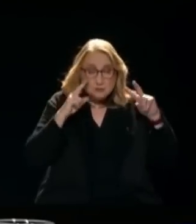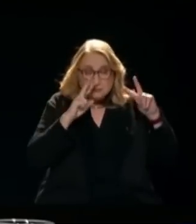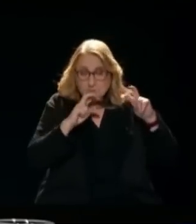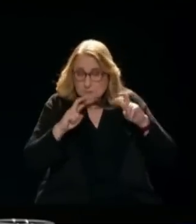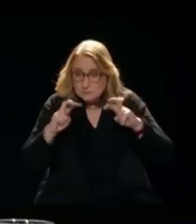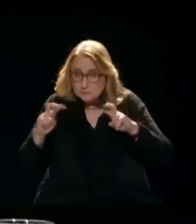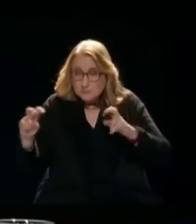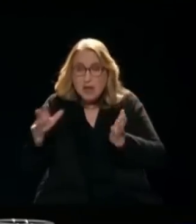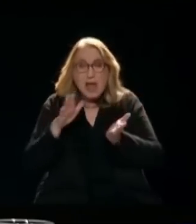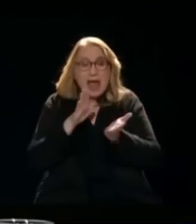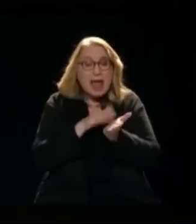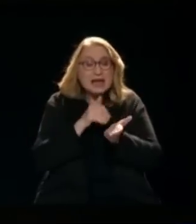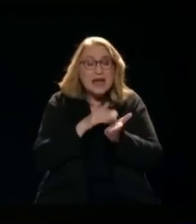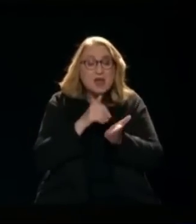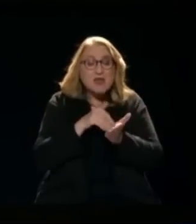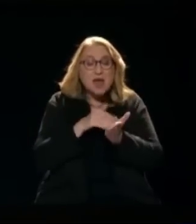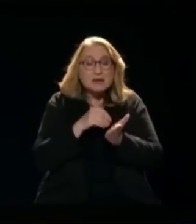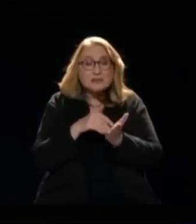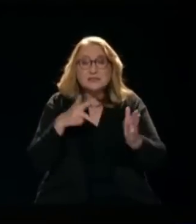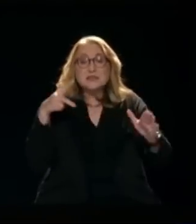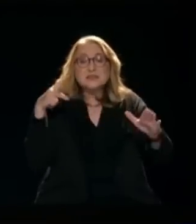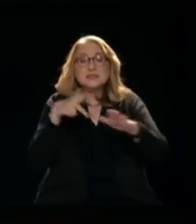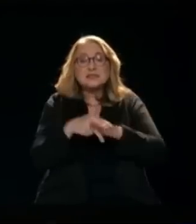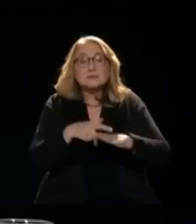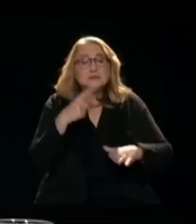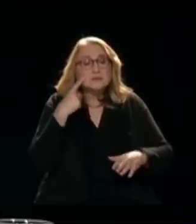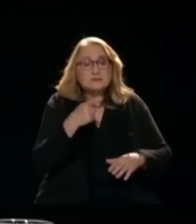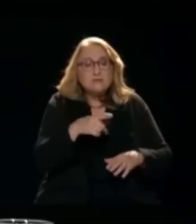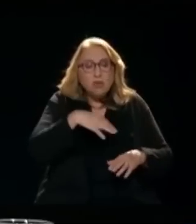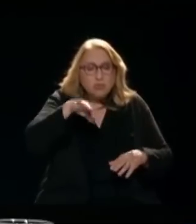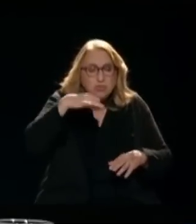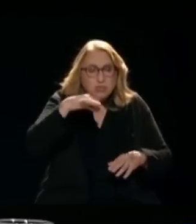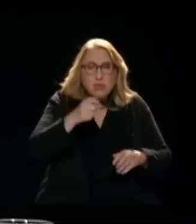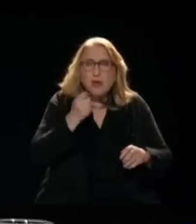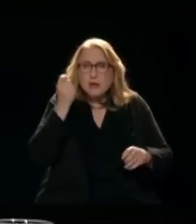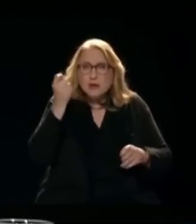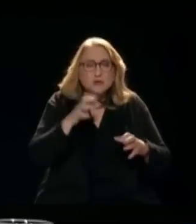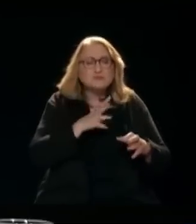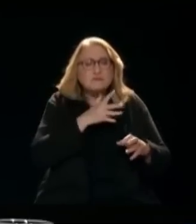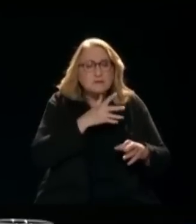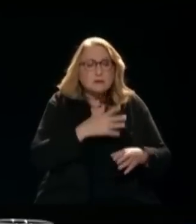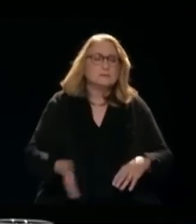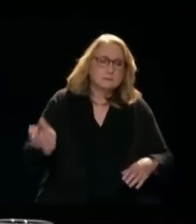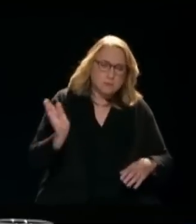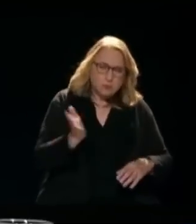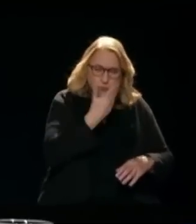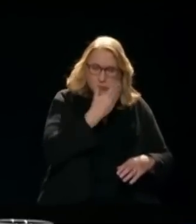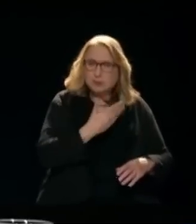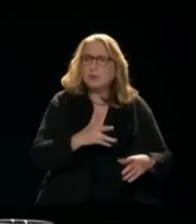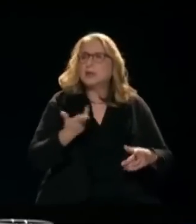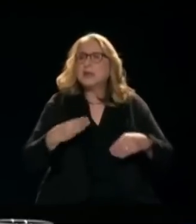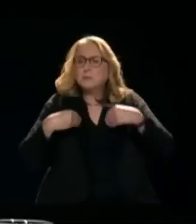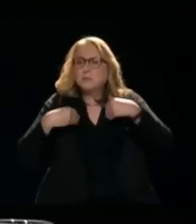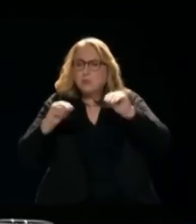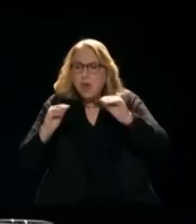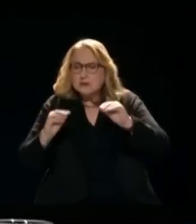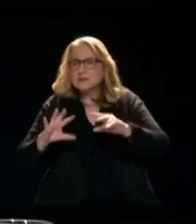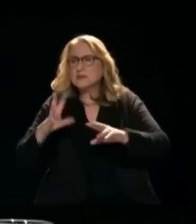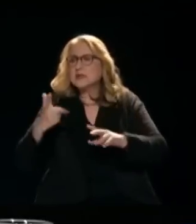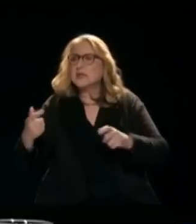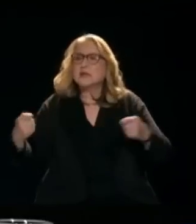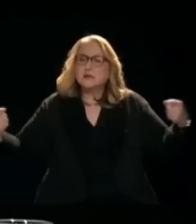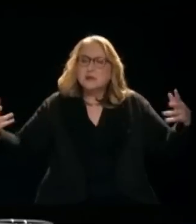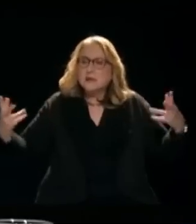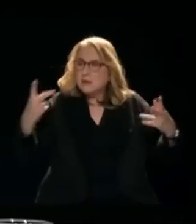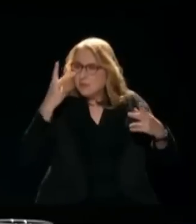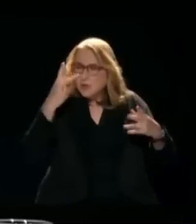μετά αποφασίζεις τι πρέπει να κάνεις. Νέα πιστωτικά ιδρύματα να εξαγοραστούν από άλλα πιστωτικά ιδρύματα. Το αποφασίζεις.